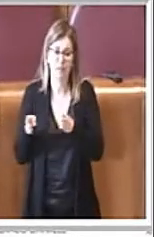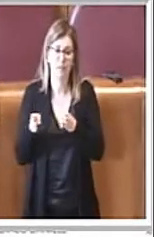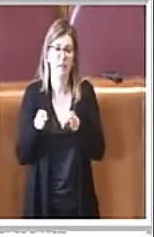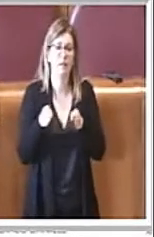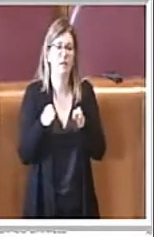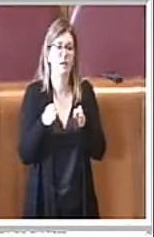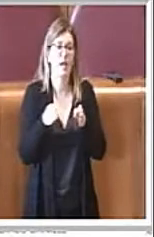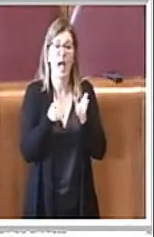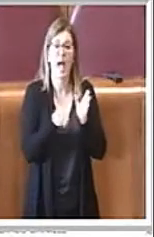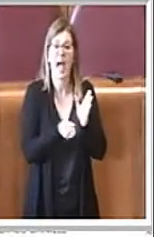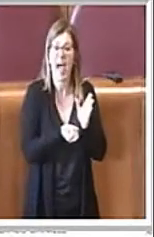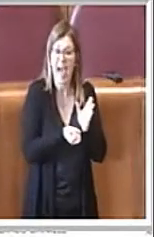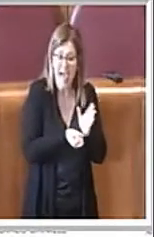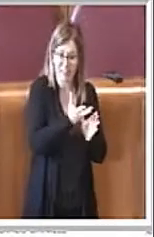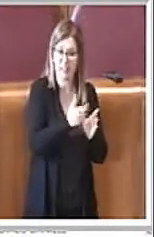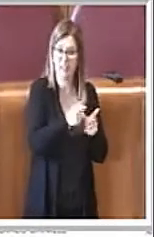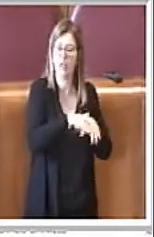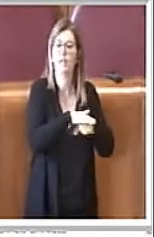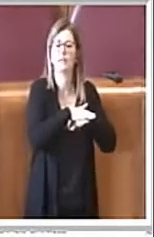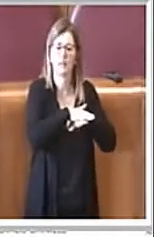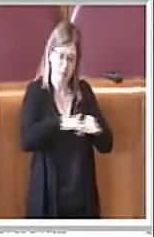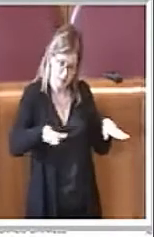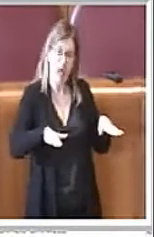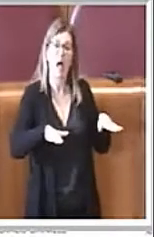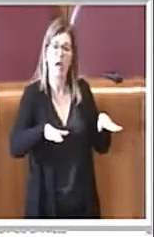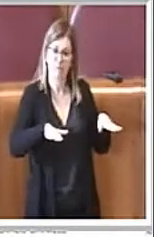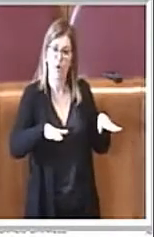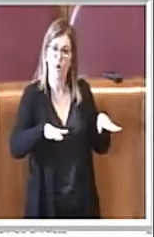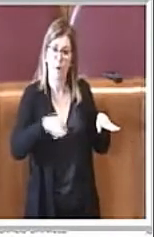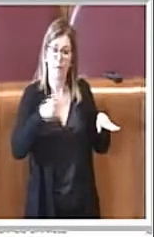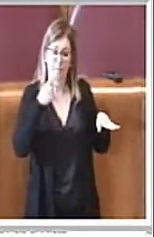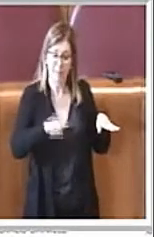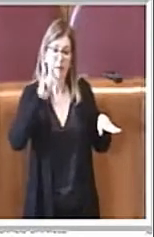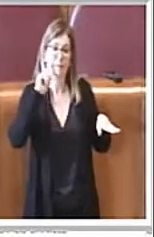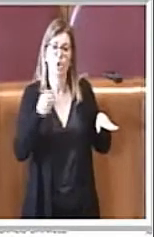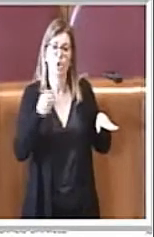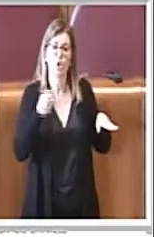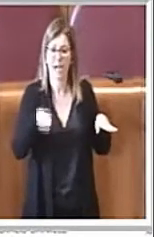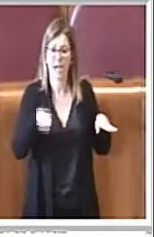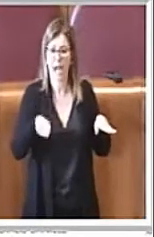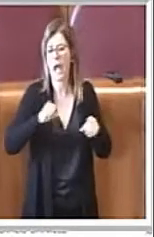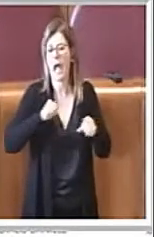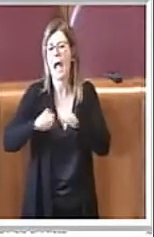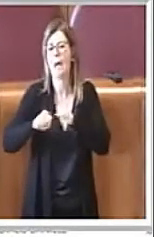dall'attivazione quindi di questo tavolo che servirà per migliorare l'organizzazione della macchina amministrativa